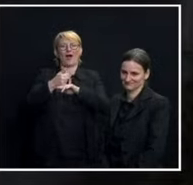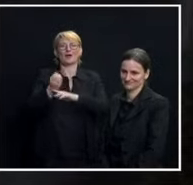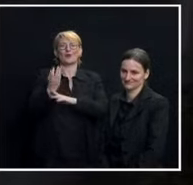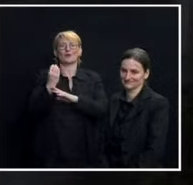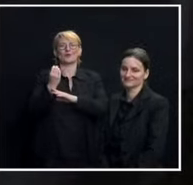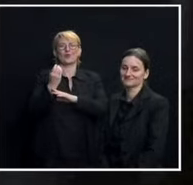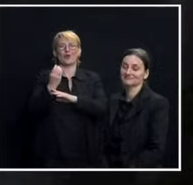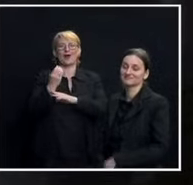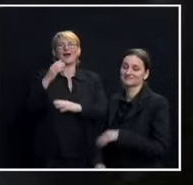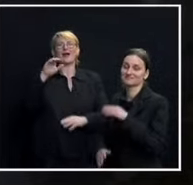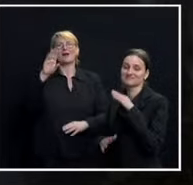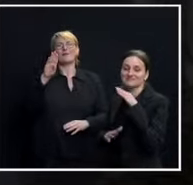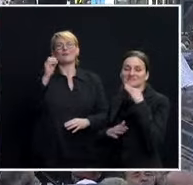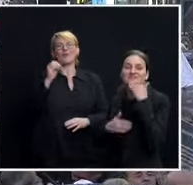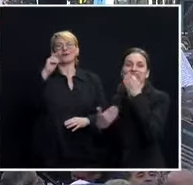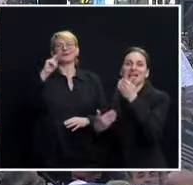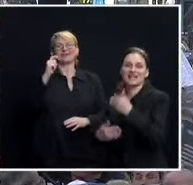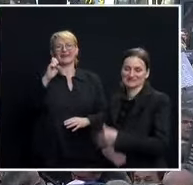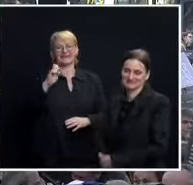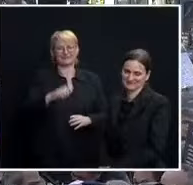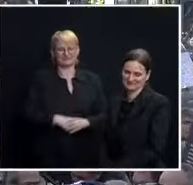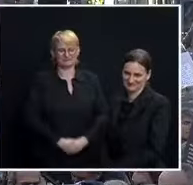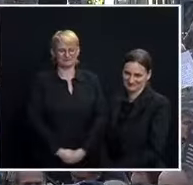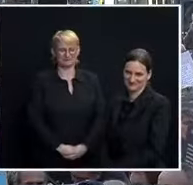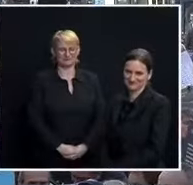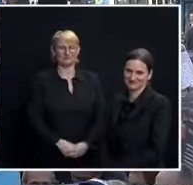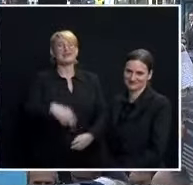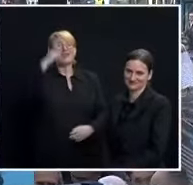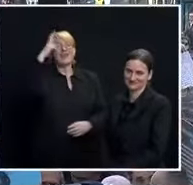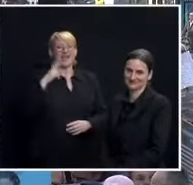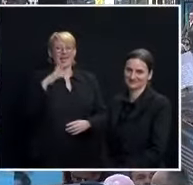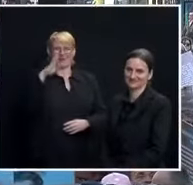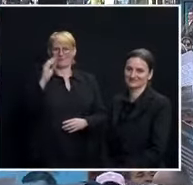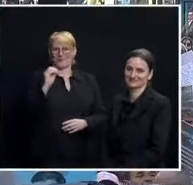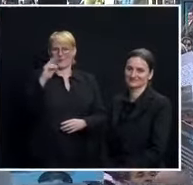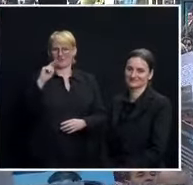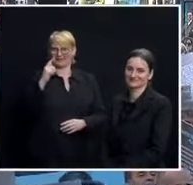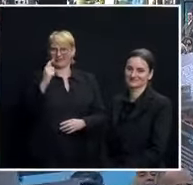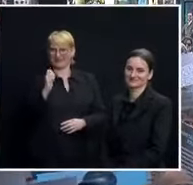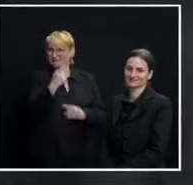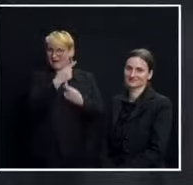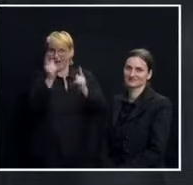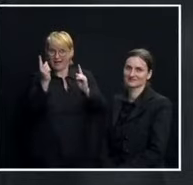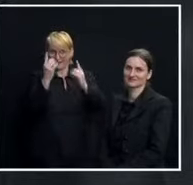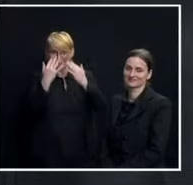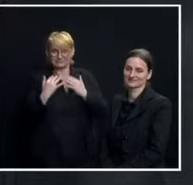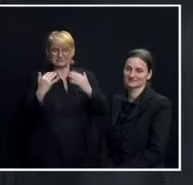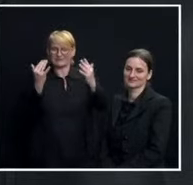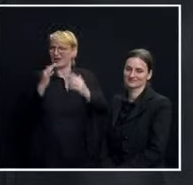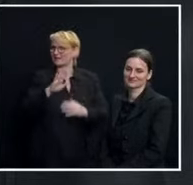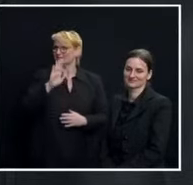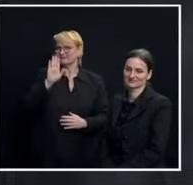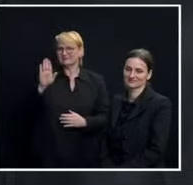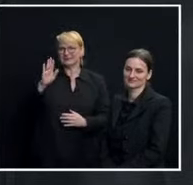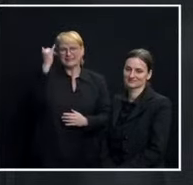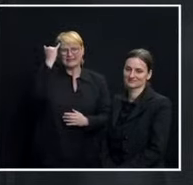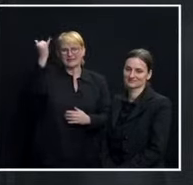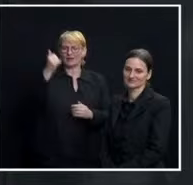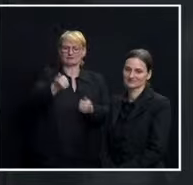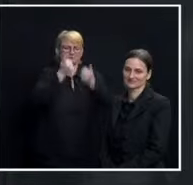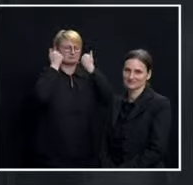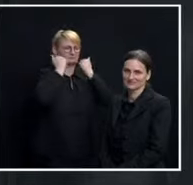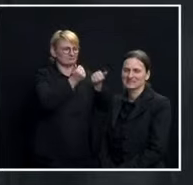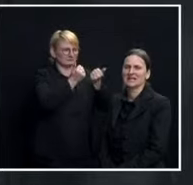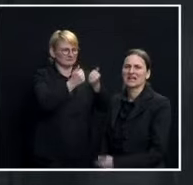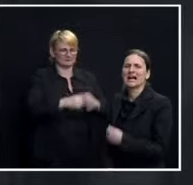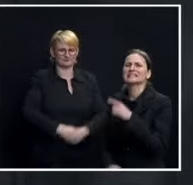Vielen Dank, danke. Herr Bönte, alle diese Menschen sind heute gekommen, weil sie ihre Idee so gut fanden. Also